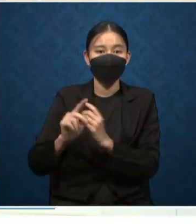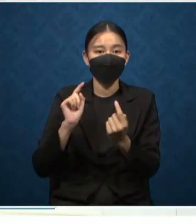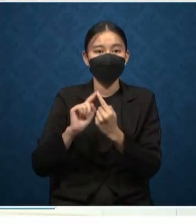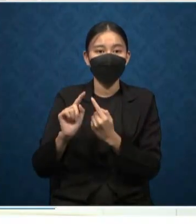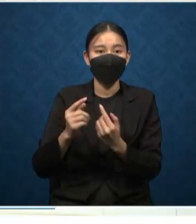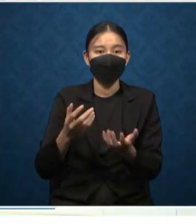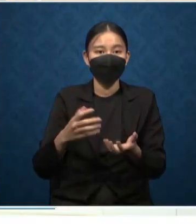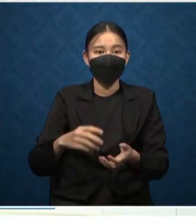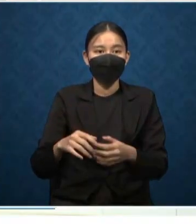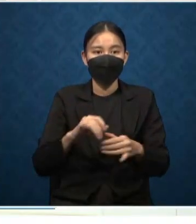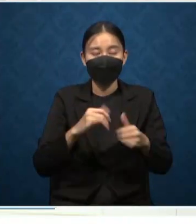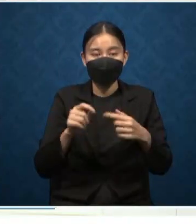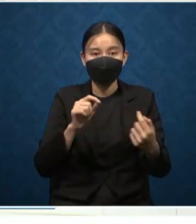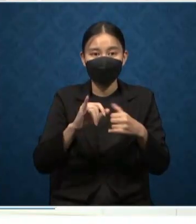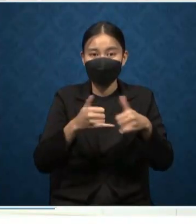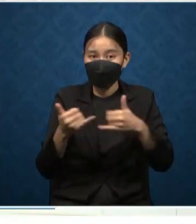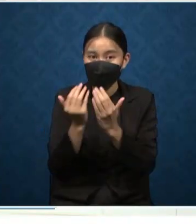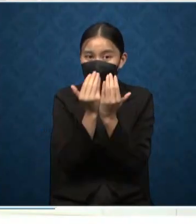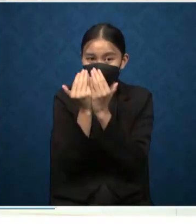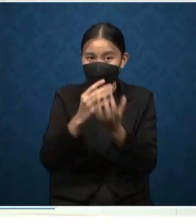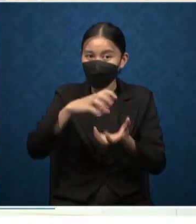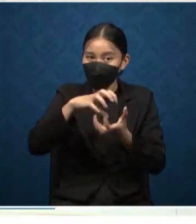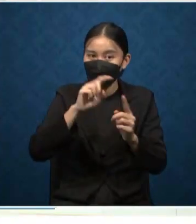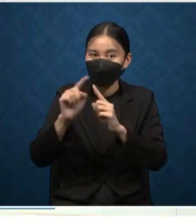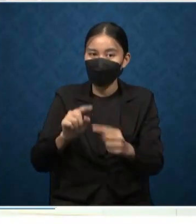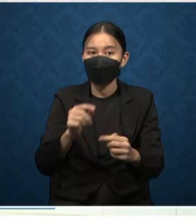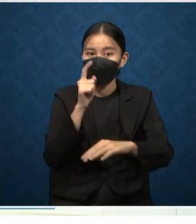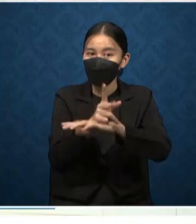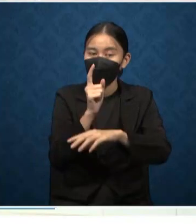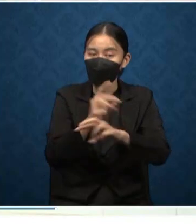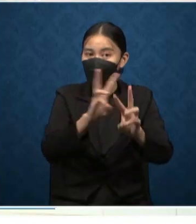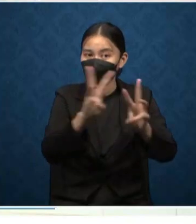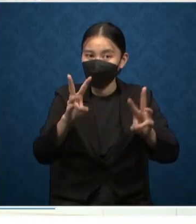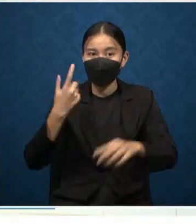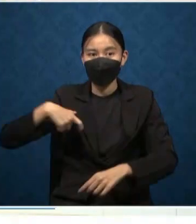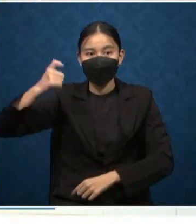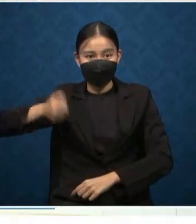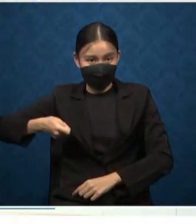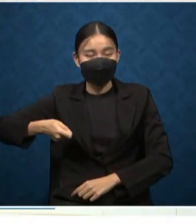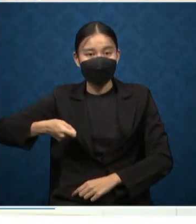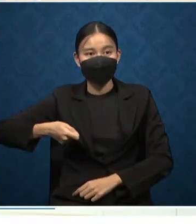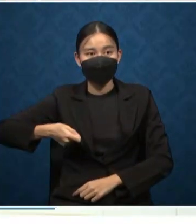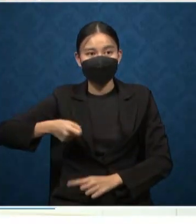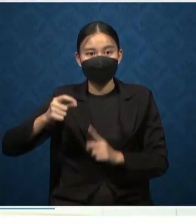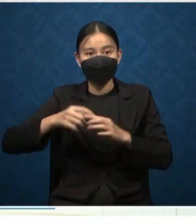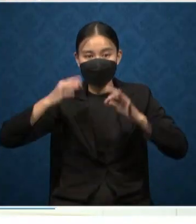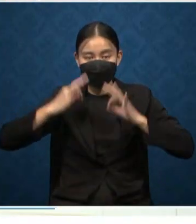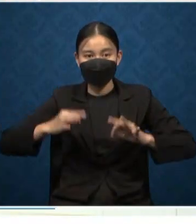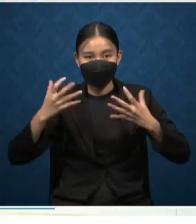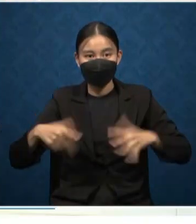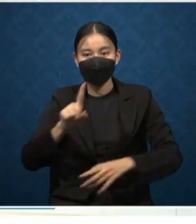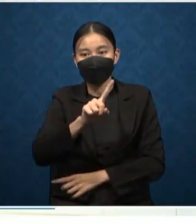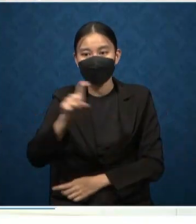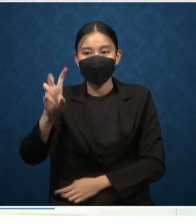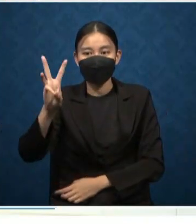มีการเล่นการพัดทางสื่อลัทรนิคสารตัดสินถที่สุดแล้นะครับให้ทรัตกเปของเพ่นดินก็ 176 ลานบาท